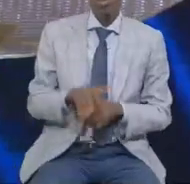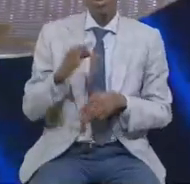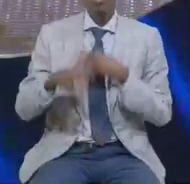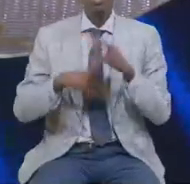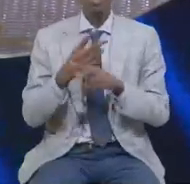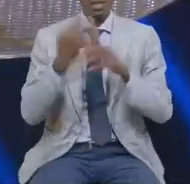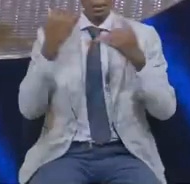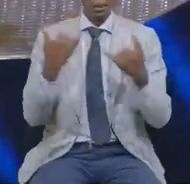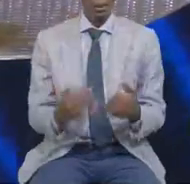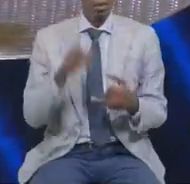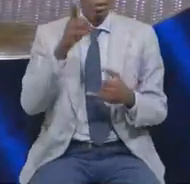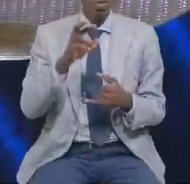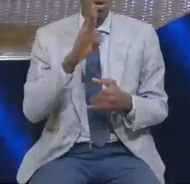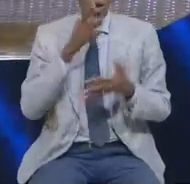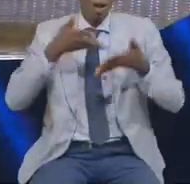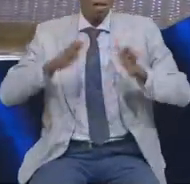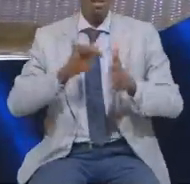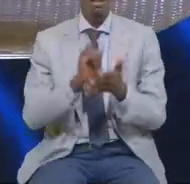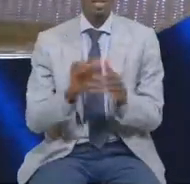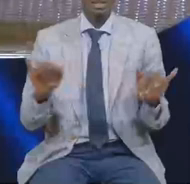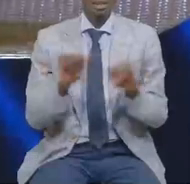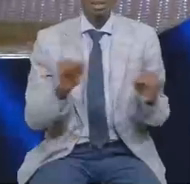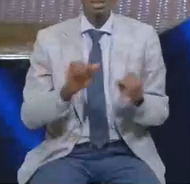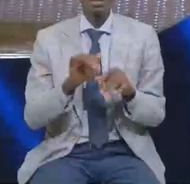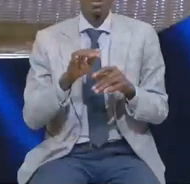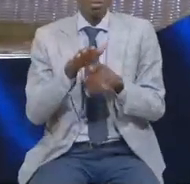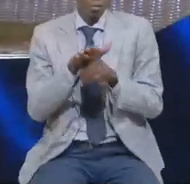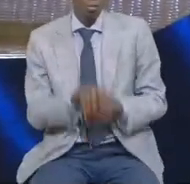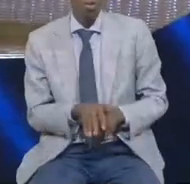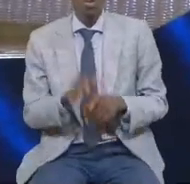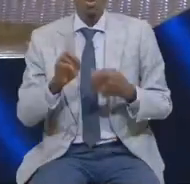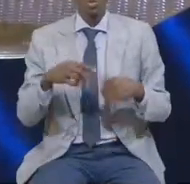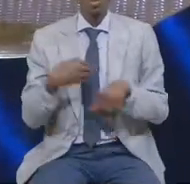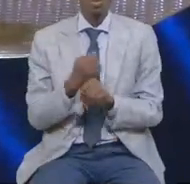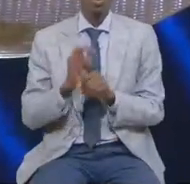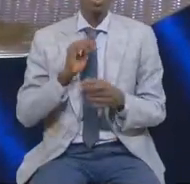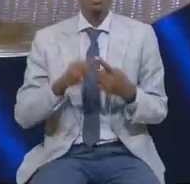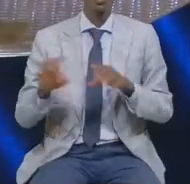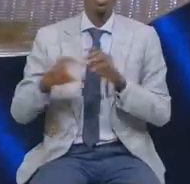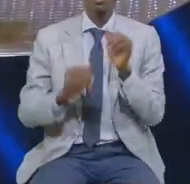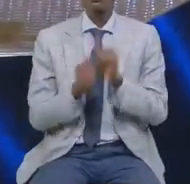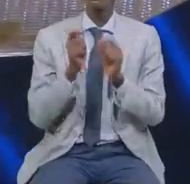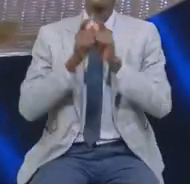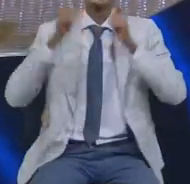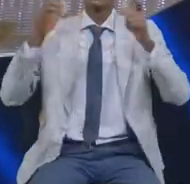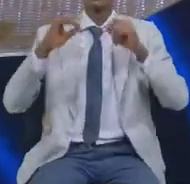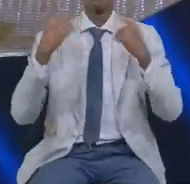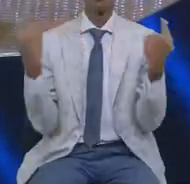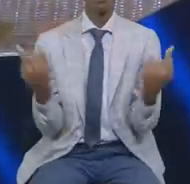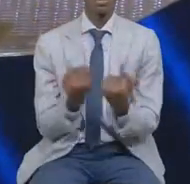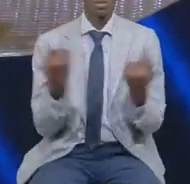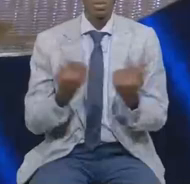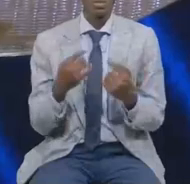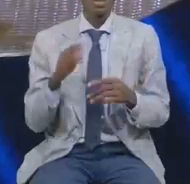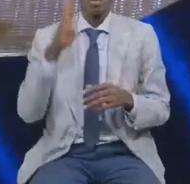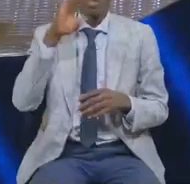tu permets maintenant à la force, à la pression de te pousser à commettre le plus grand des péchés. Te suicider, c'est le meurtre. Tu ne dois